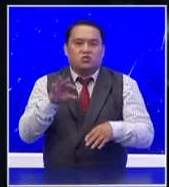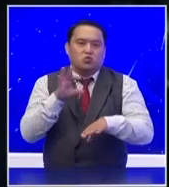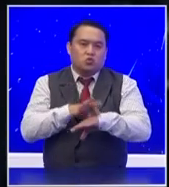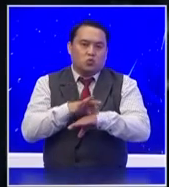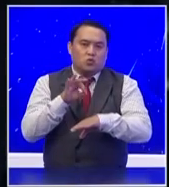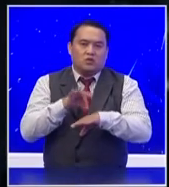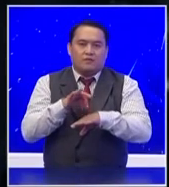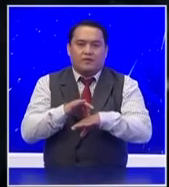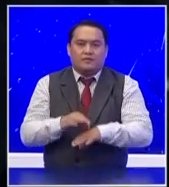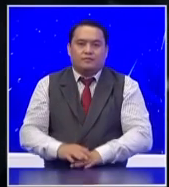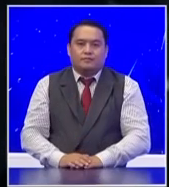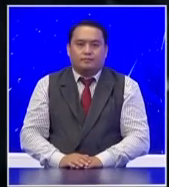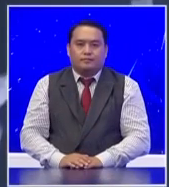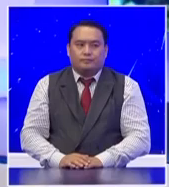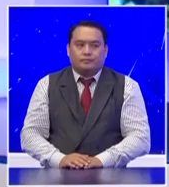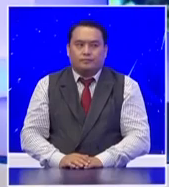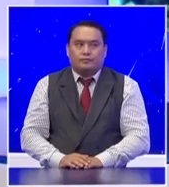заражения